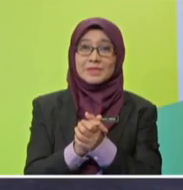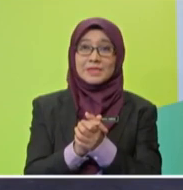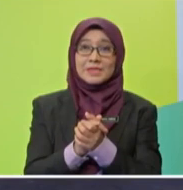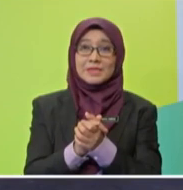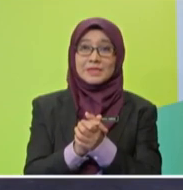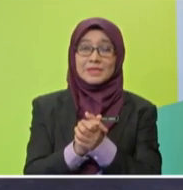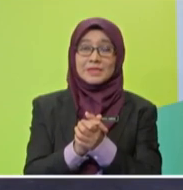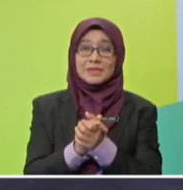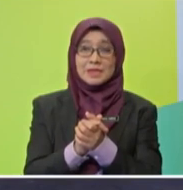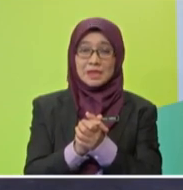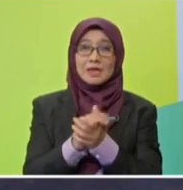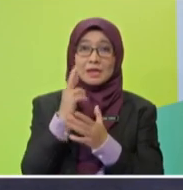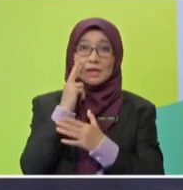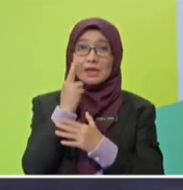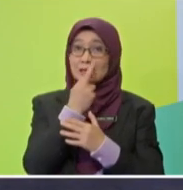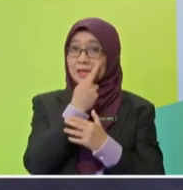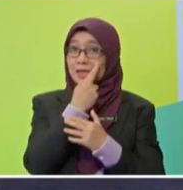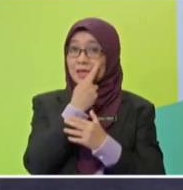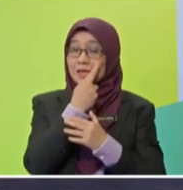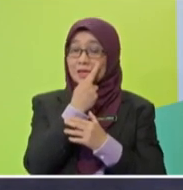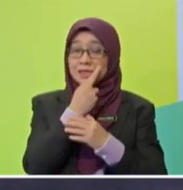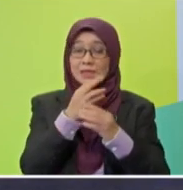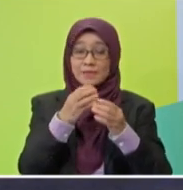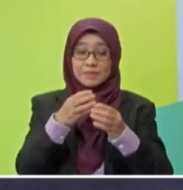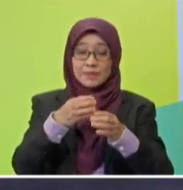boleh tak pegang ini tabung cantik